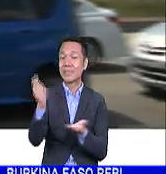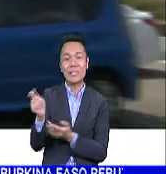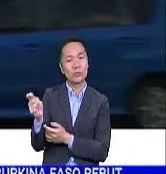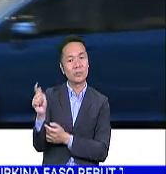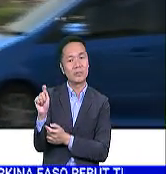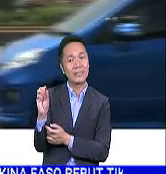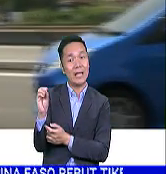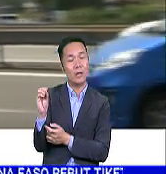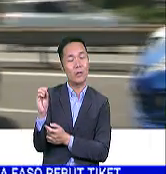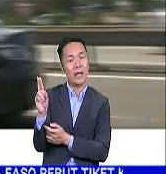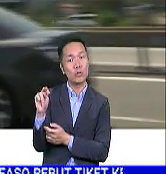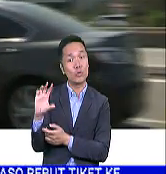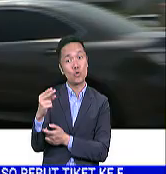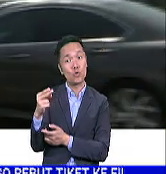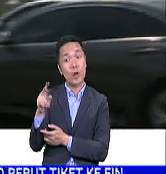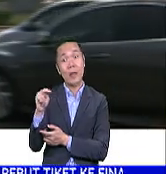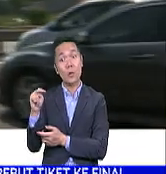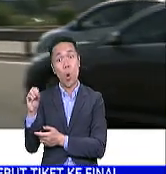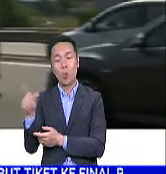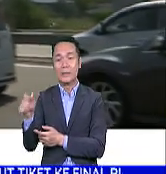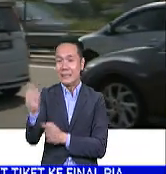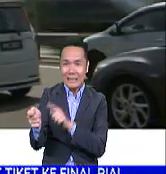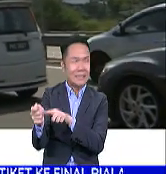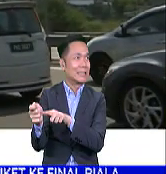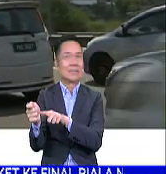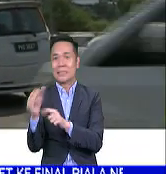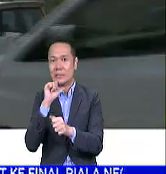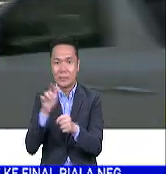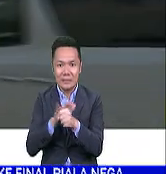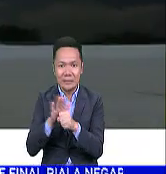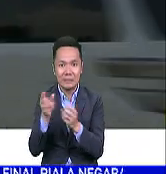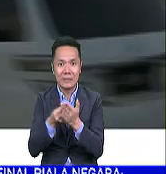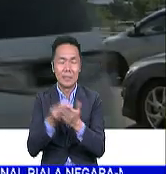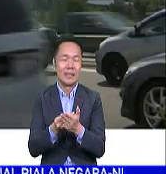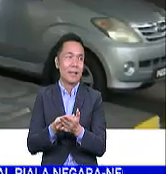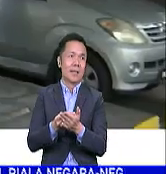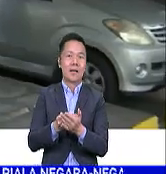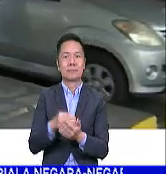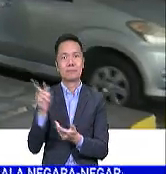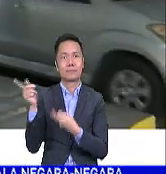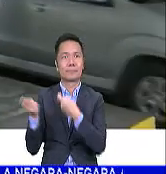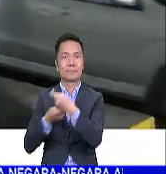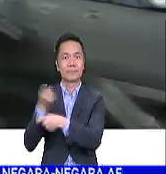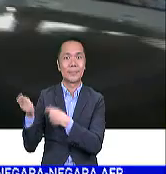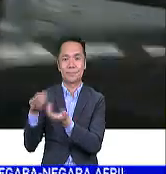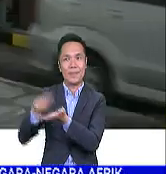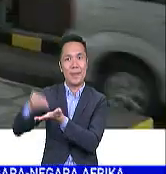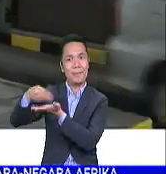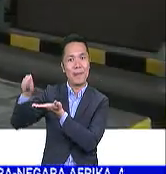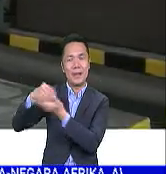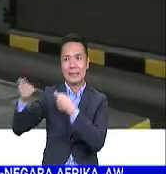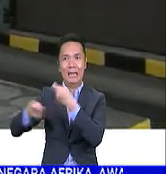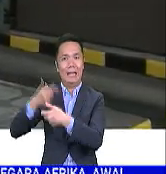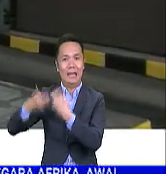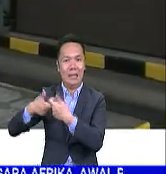tidak mencukupi hingga menyebabkan pengguna lain terpaksa menunggu pengguna tersebut menyelesaikan masalah mereka. Malah ada juga